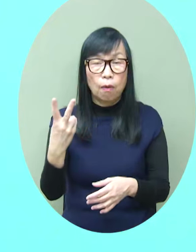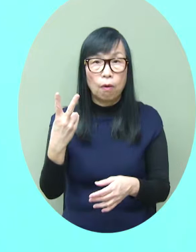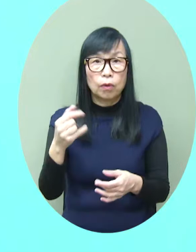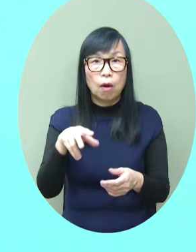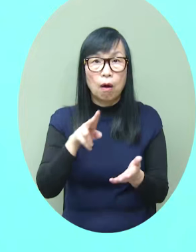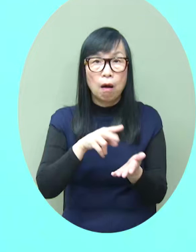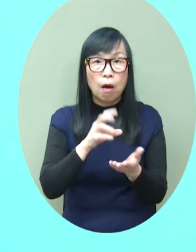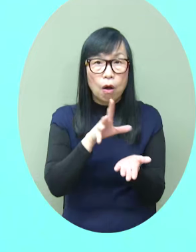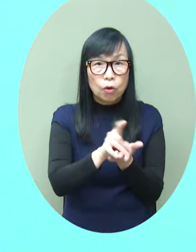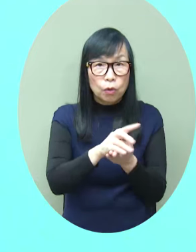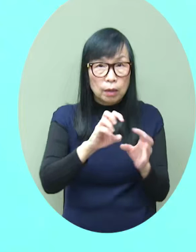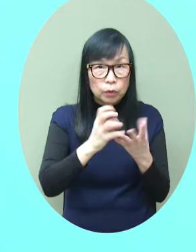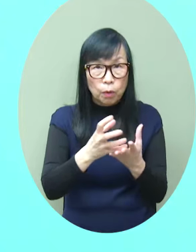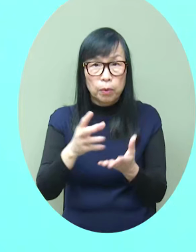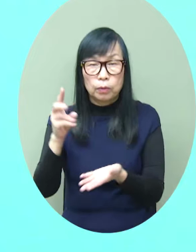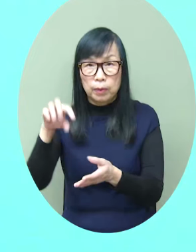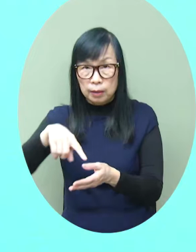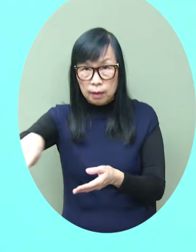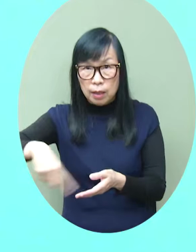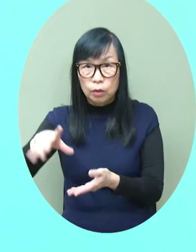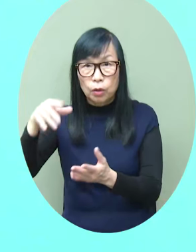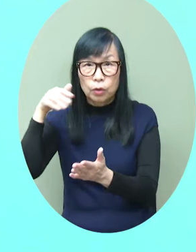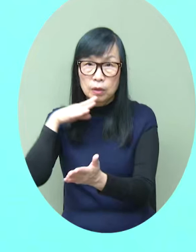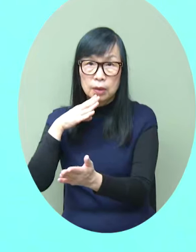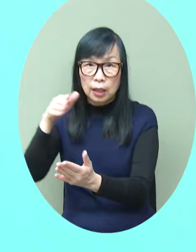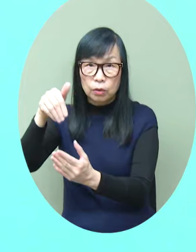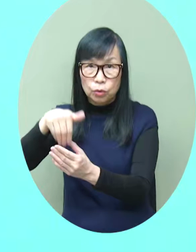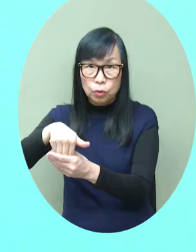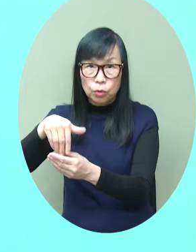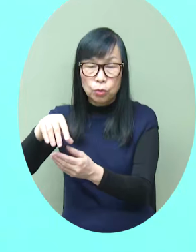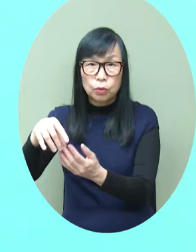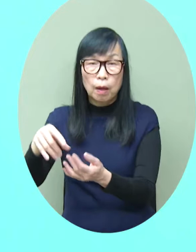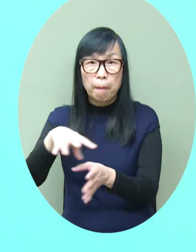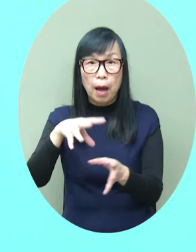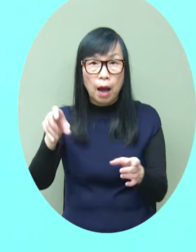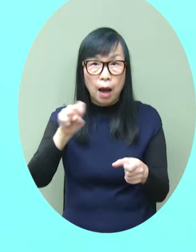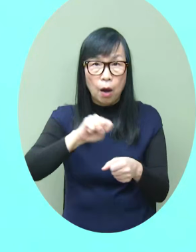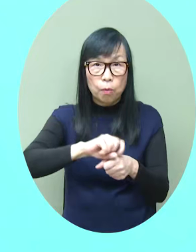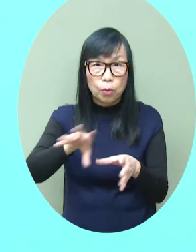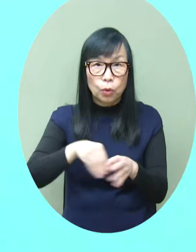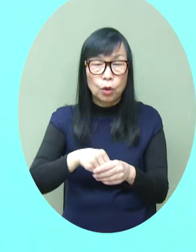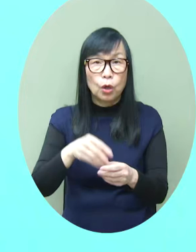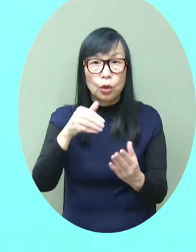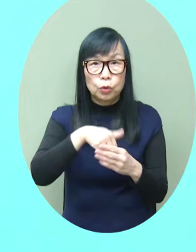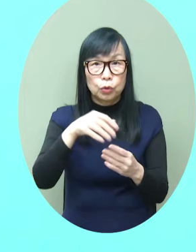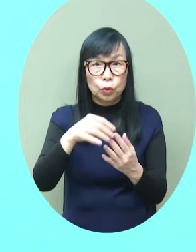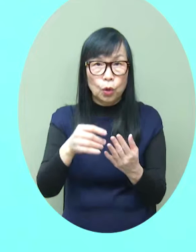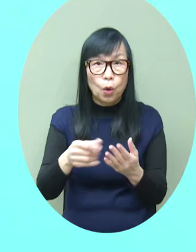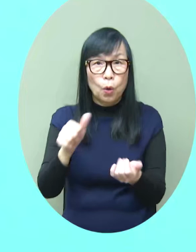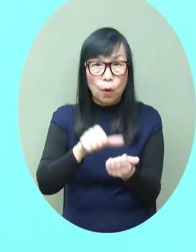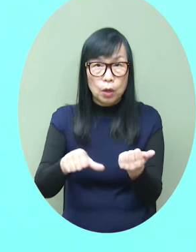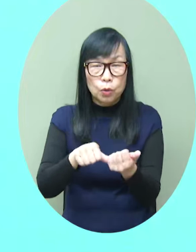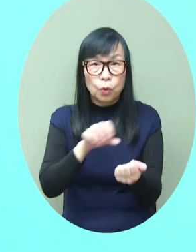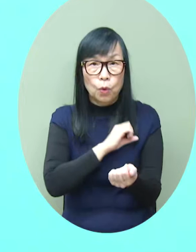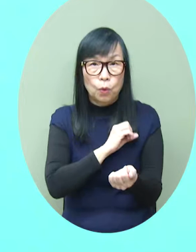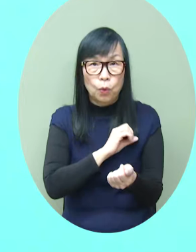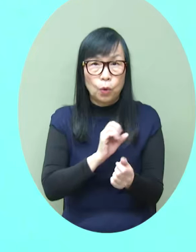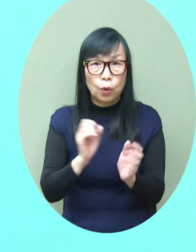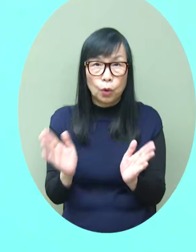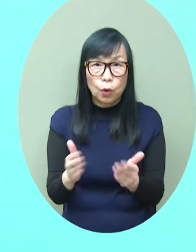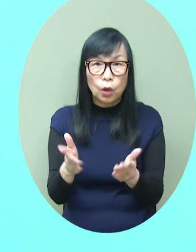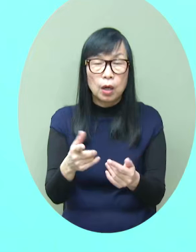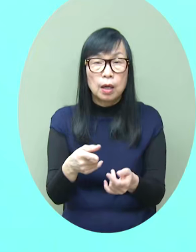能組別和地區直選，就增加到包括有選舉委員會的推選或者是選